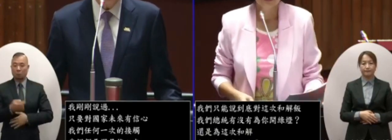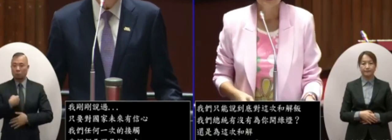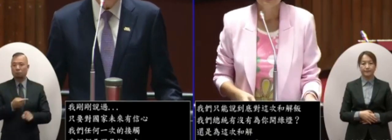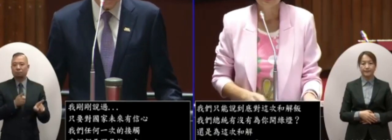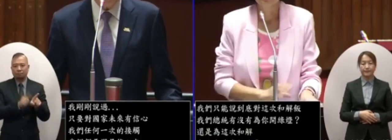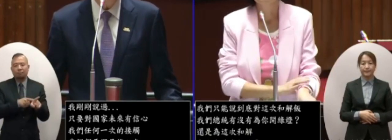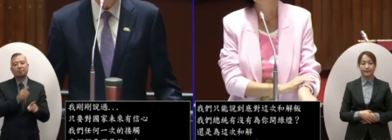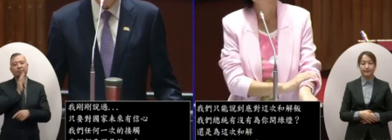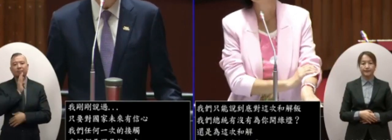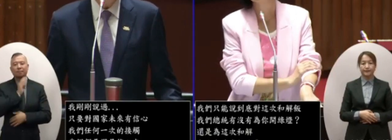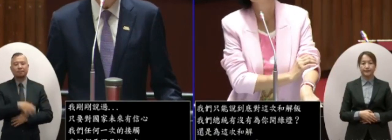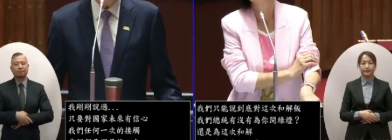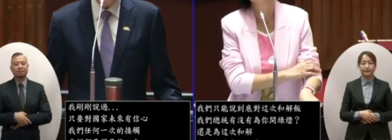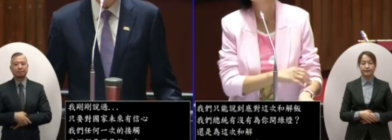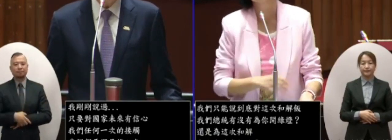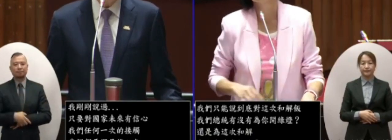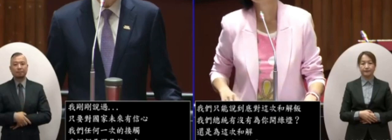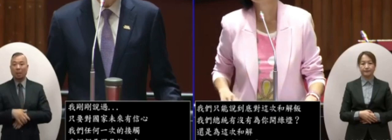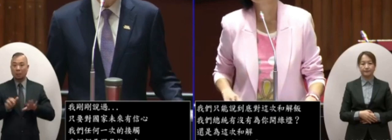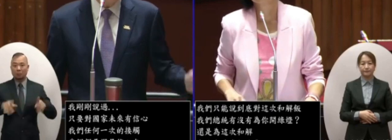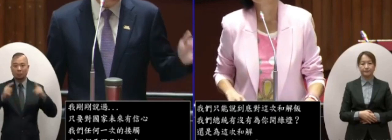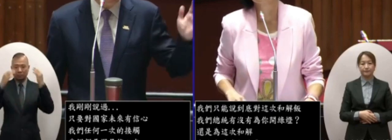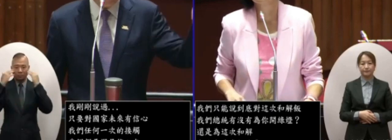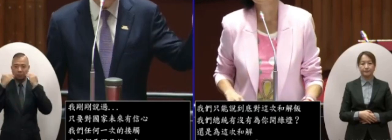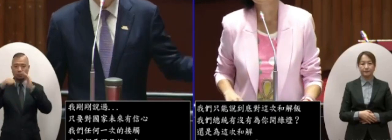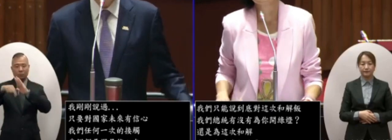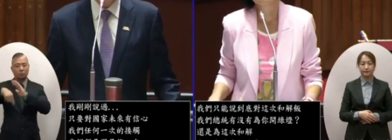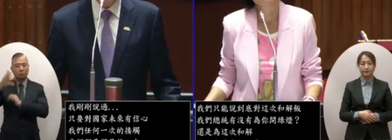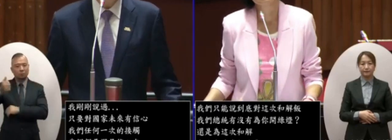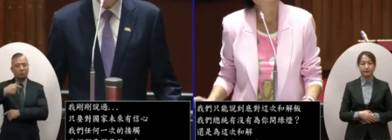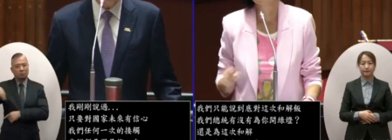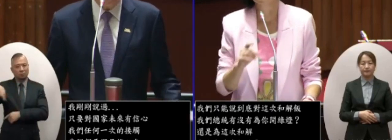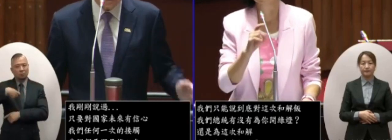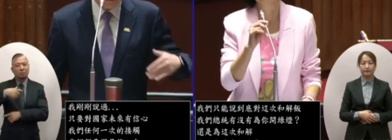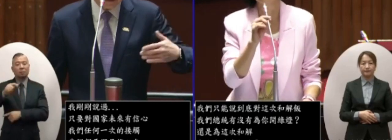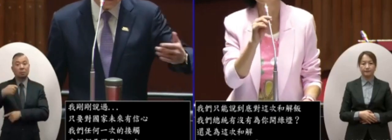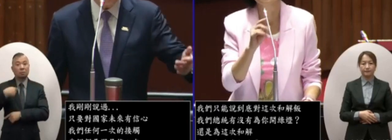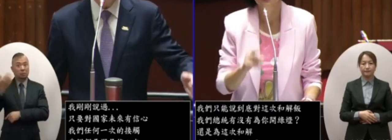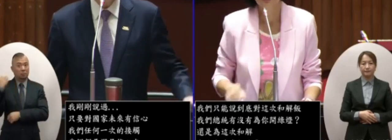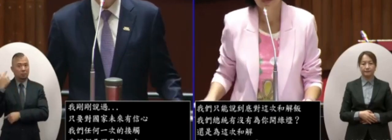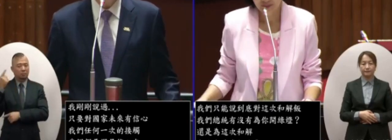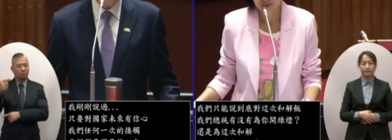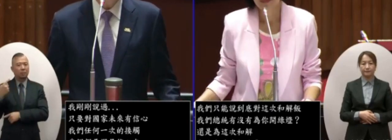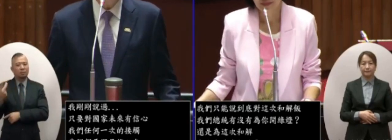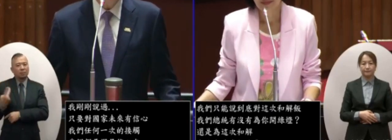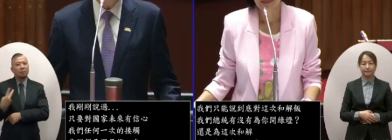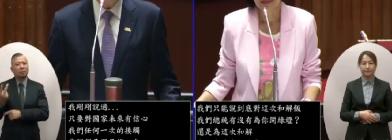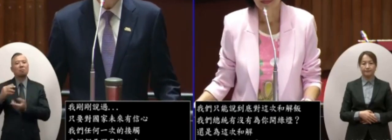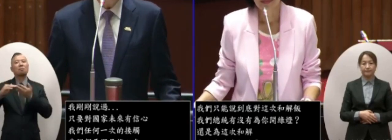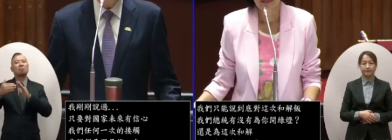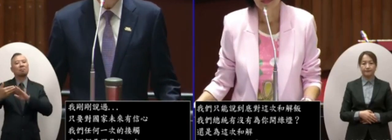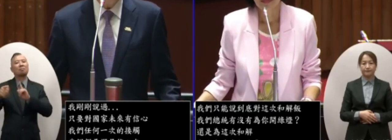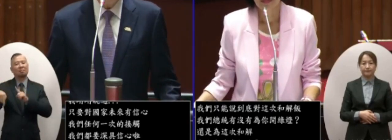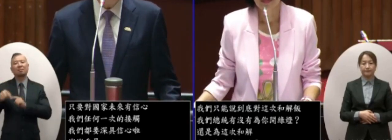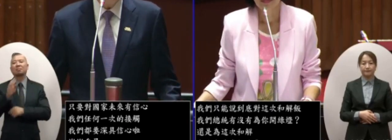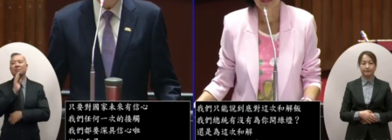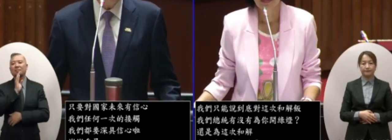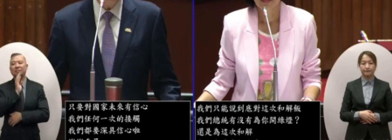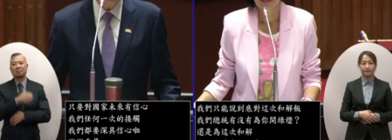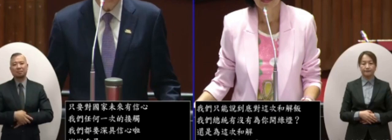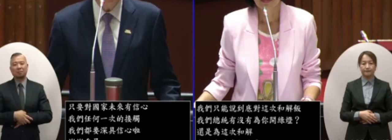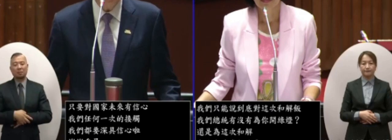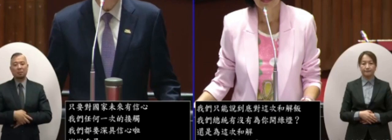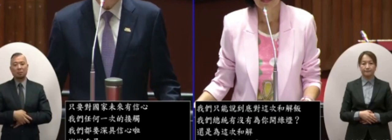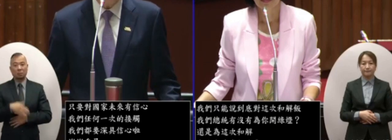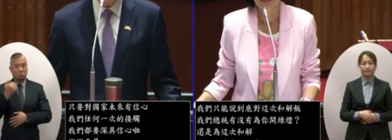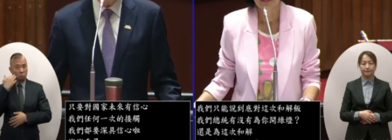次跟韩院长之间，是我们那一天我们两人自己互相的约定。我想如果不用动到宪法的